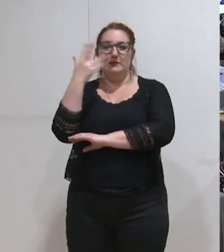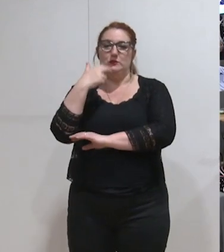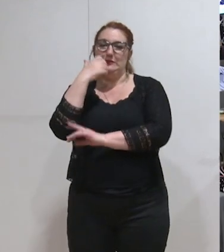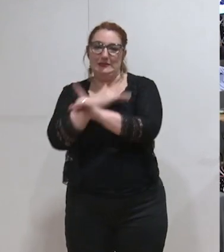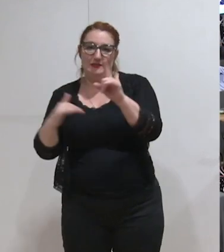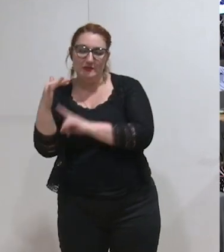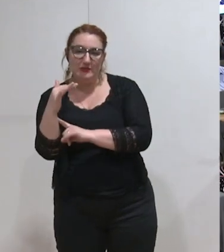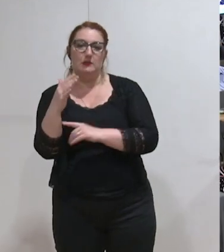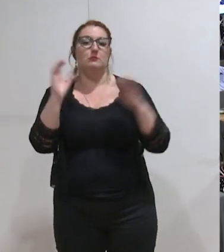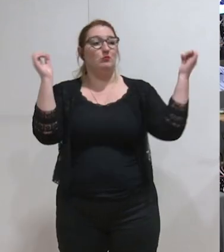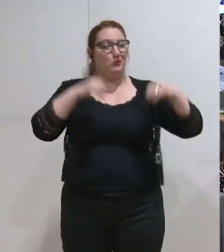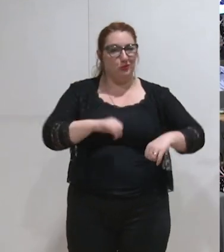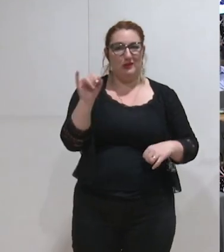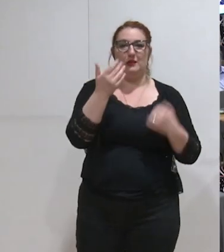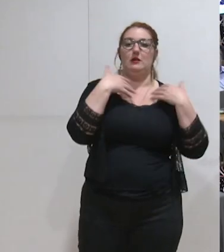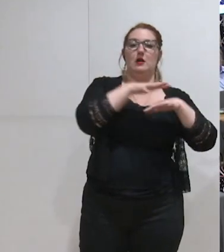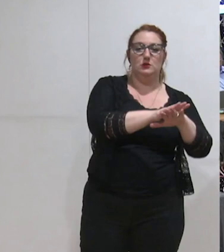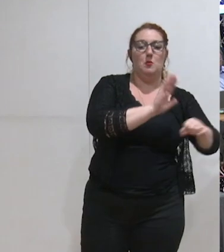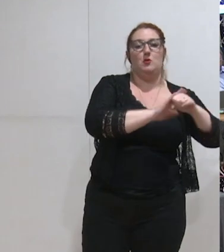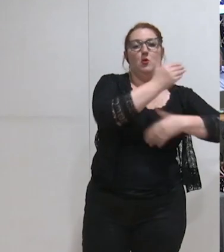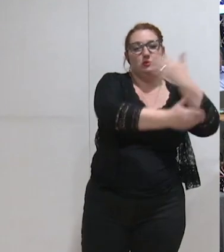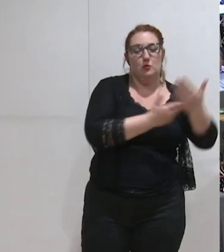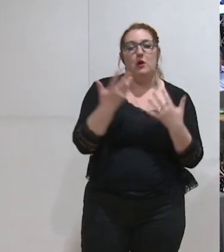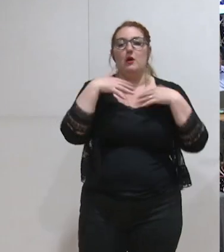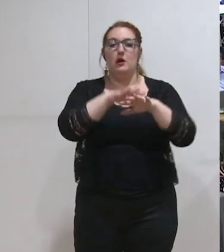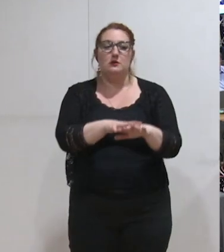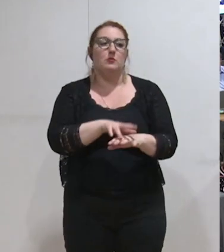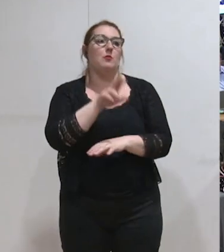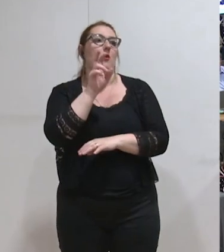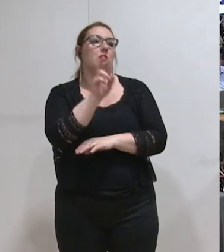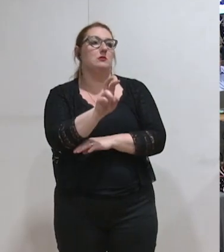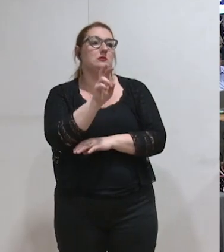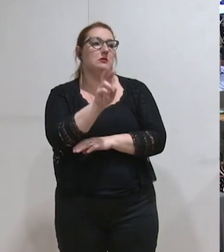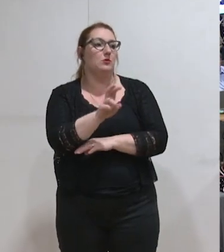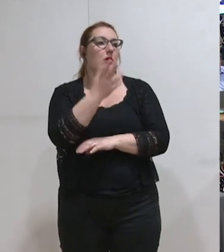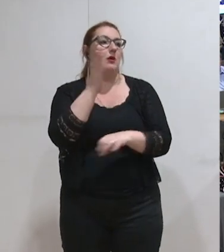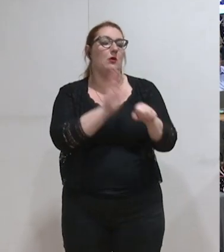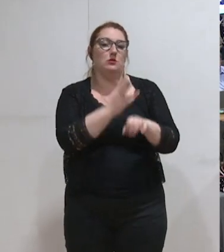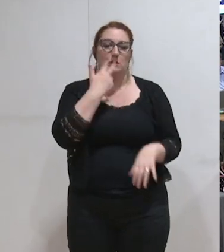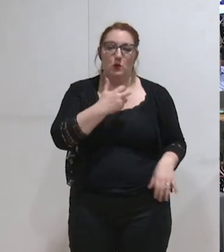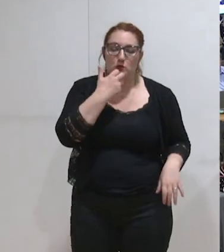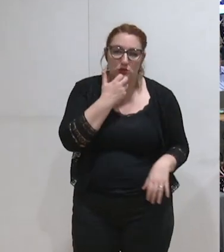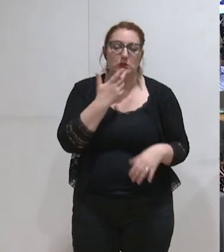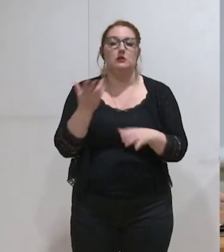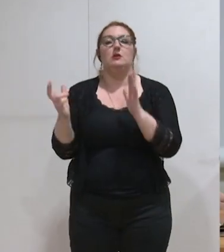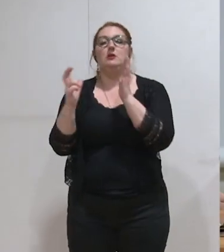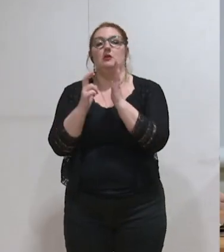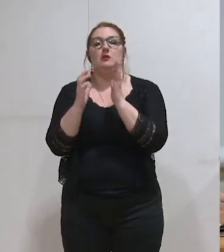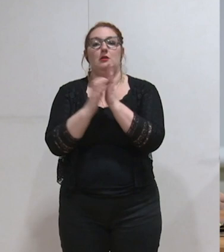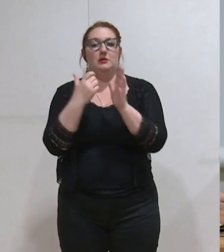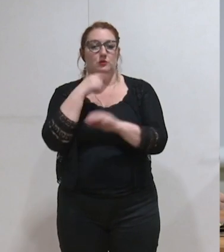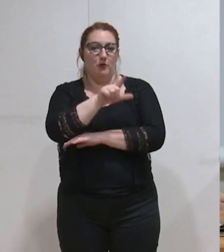société civile qui est pour rassemblement de gauche et de progrès rassemblement citoyens de la gauche et écologistes délibération 23